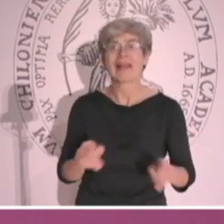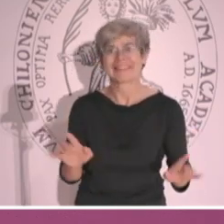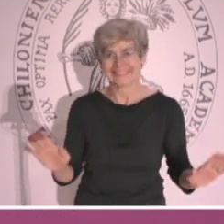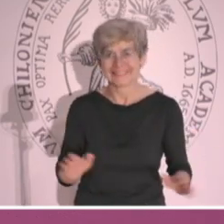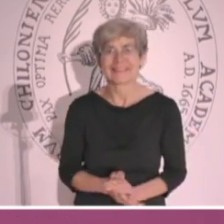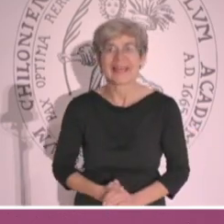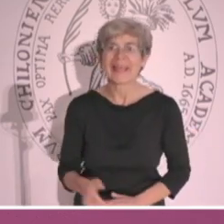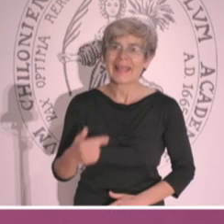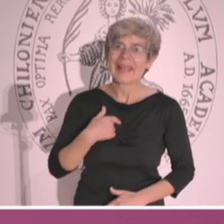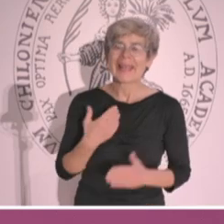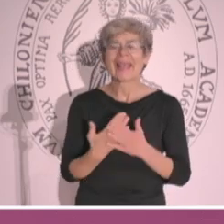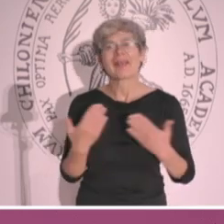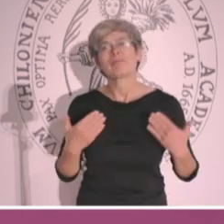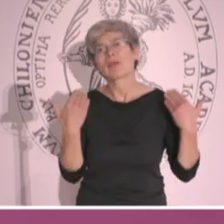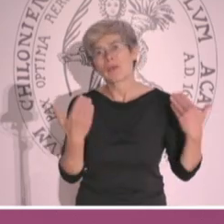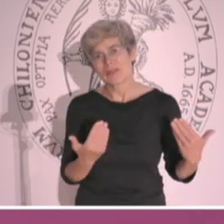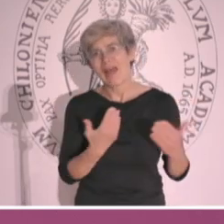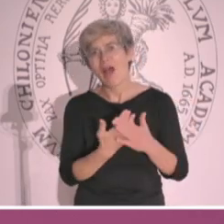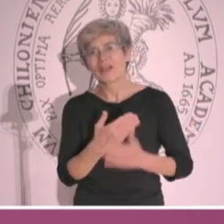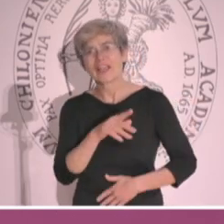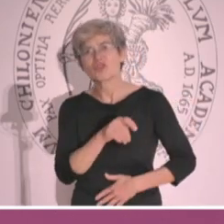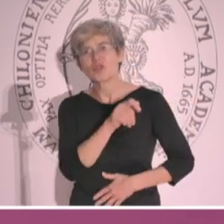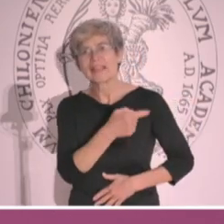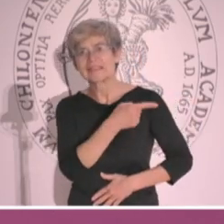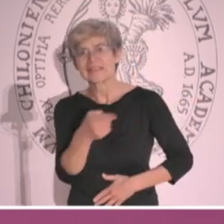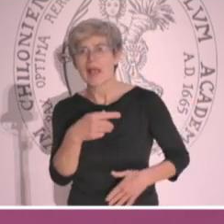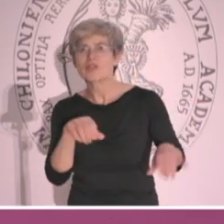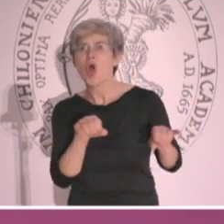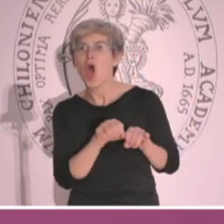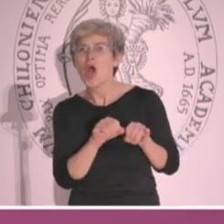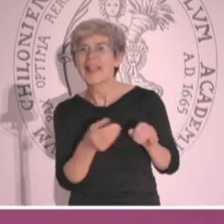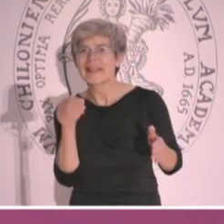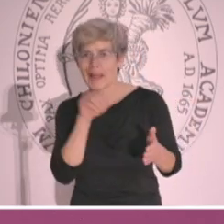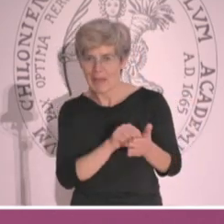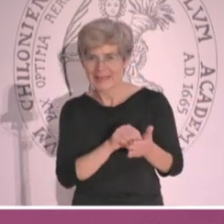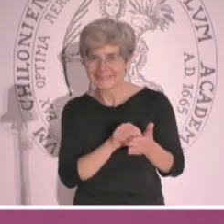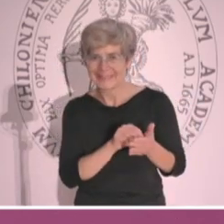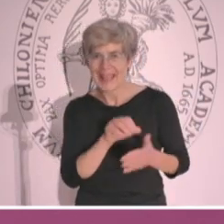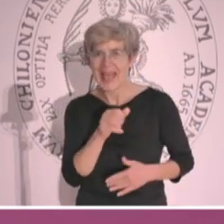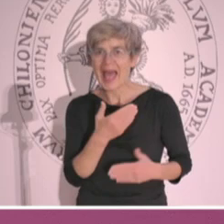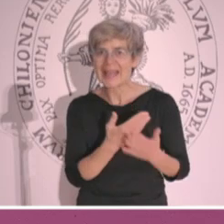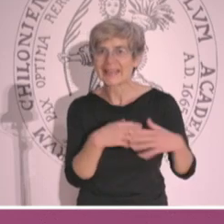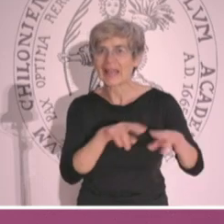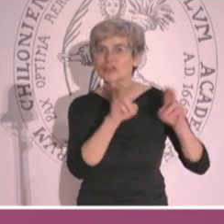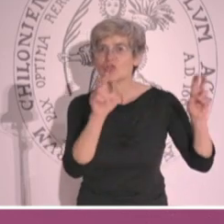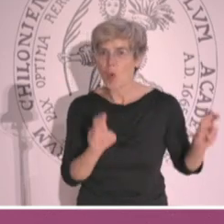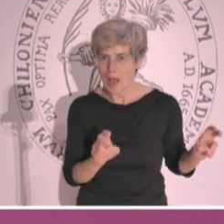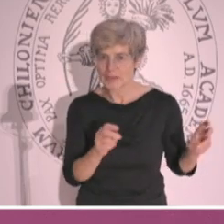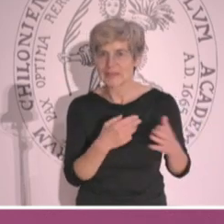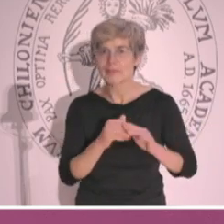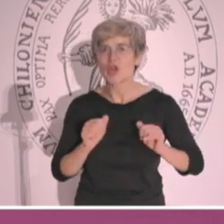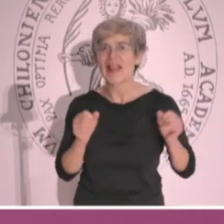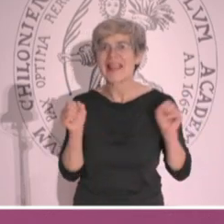der Studierenden, die hier jetzt online zugeschaltet sind. Einige sind das ja auch noch, die jetzt via Livestream